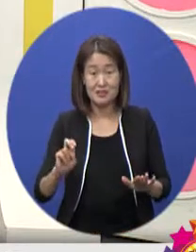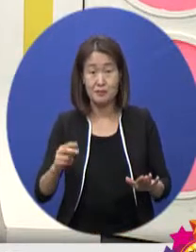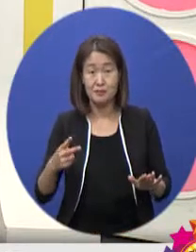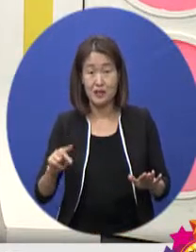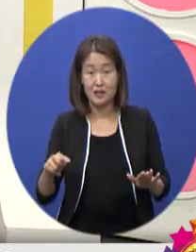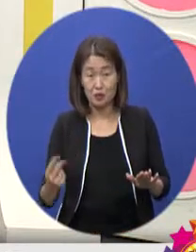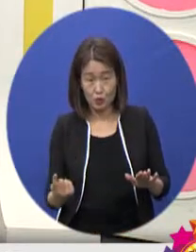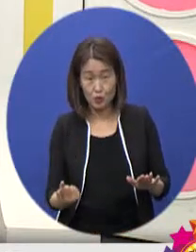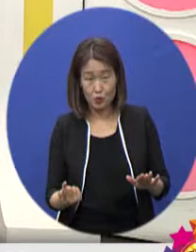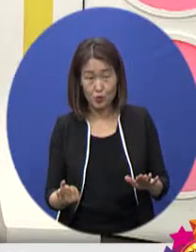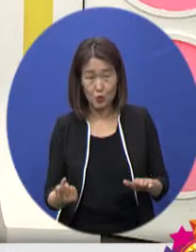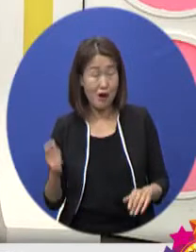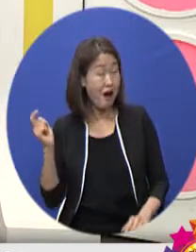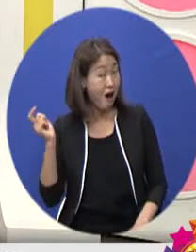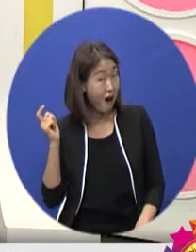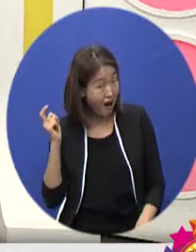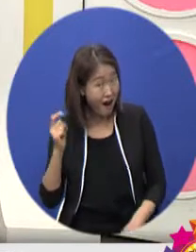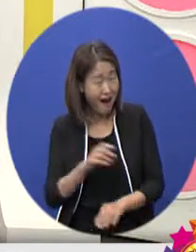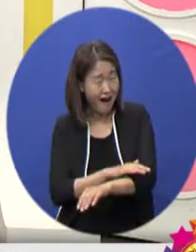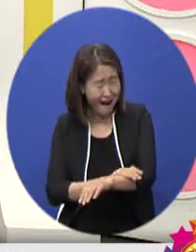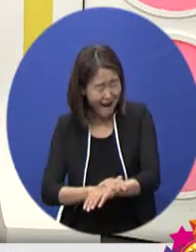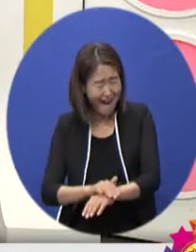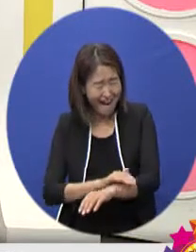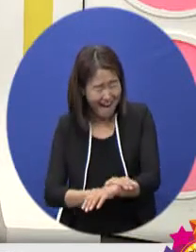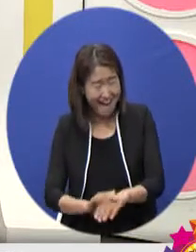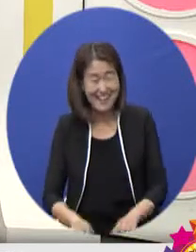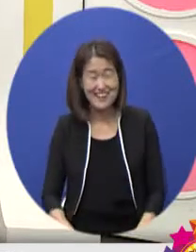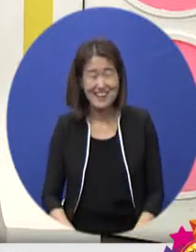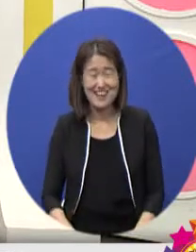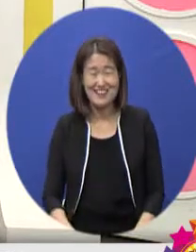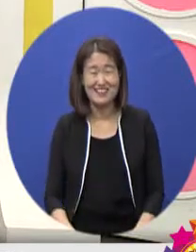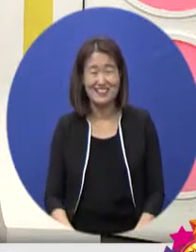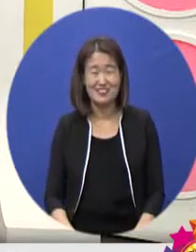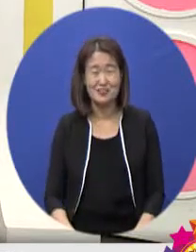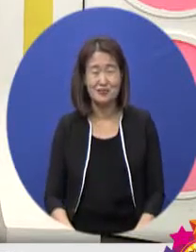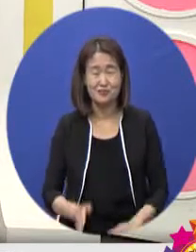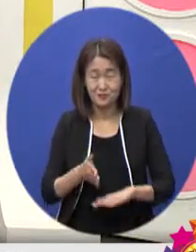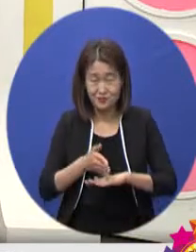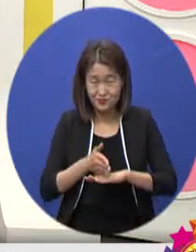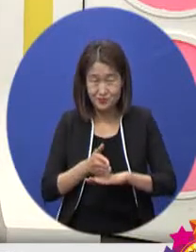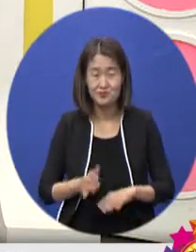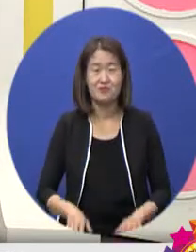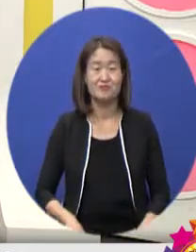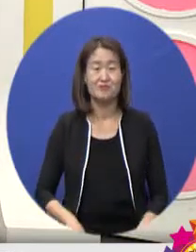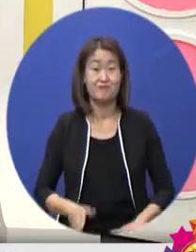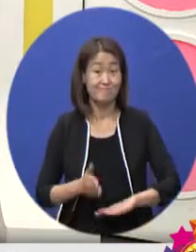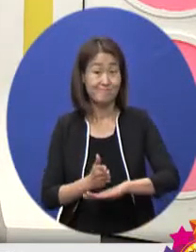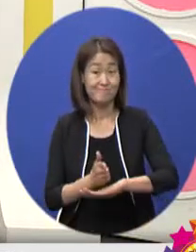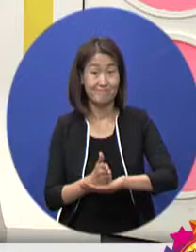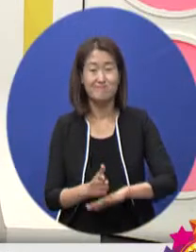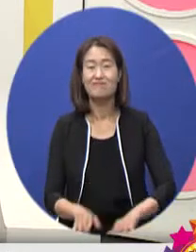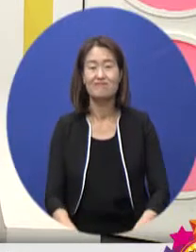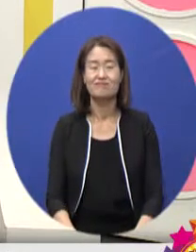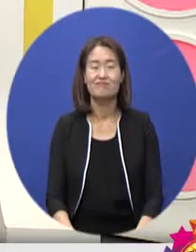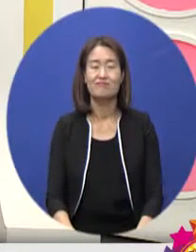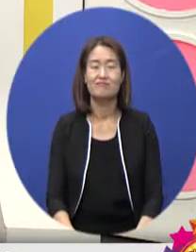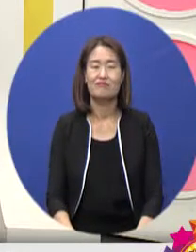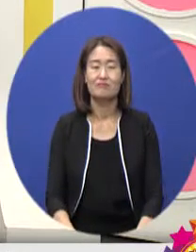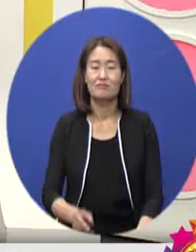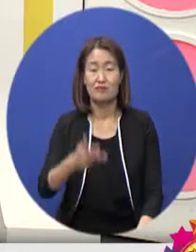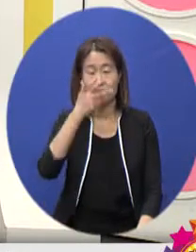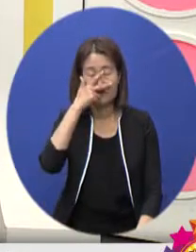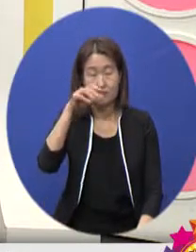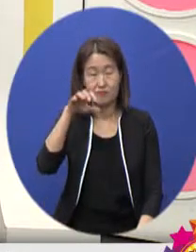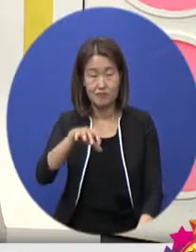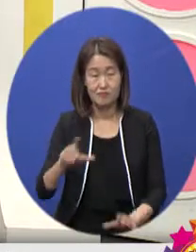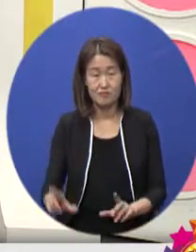소식을 비소식으로 한번 마음으로서 그냥 빌어볼게요. 네네네 네, 감사합니다. 네, 어머니 고맙습니다. 네. 경기 네.